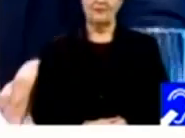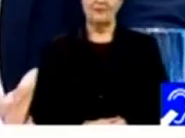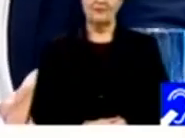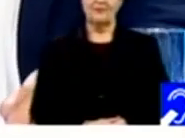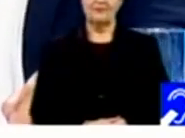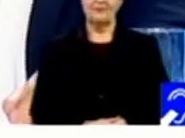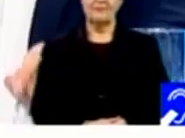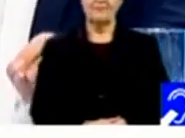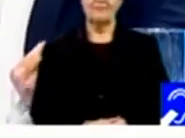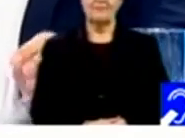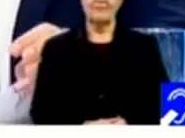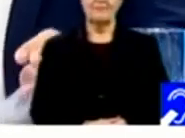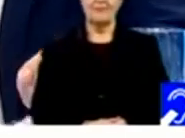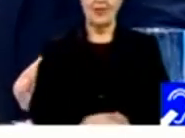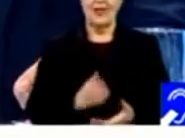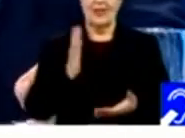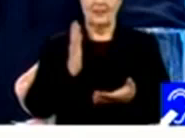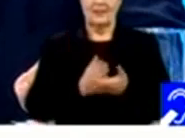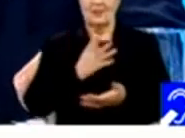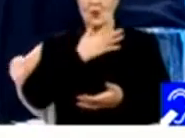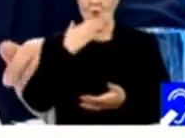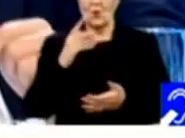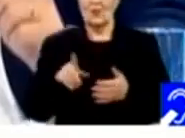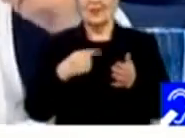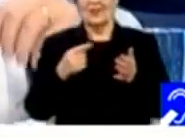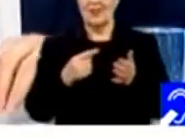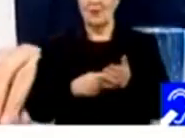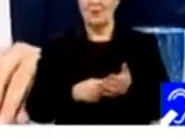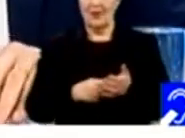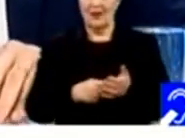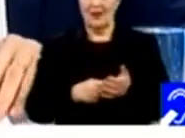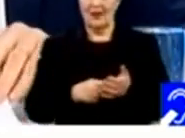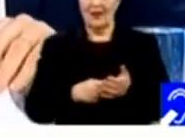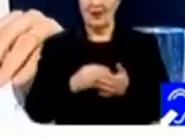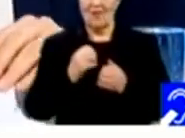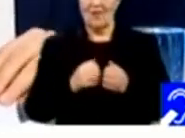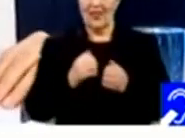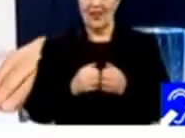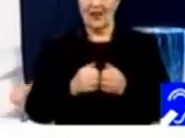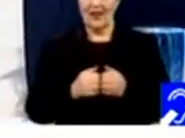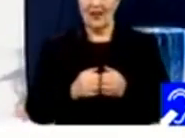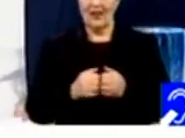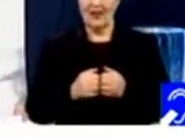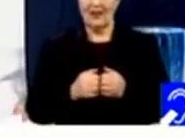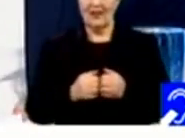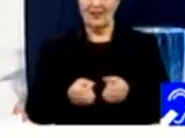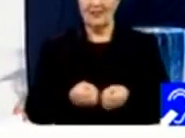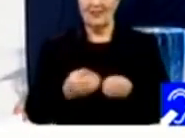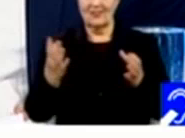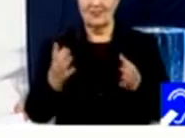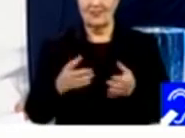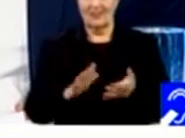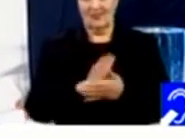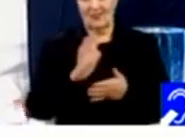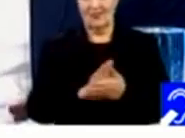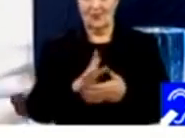Domnule, prea multe întrebări au oamenii ăștia la dumneata. Cu mare drag. Eu mă întâlnesc cu fiecare zi cu foarte mulți oameni și la toate întrebările răspund și la jurnaliști, le